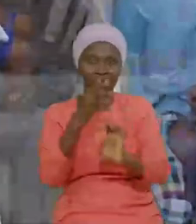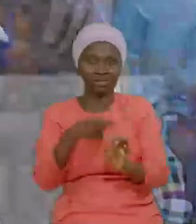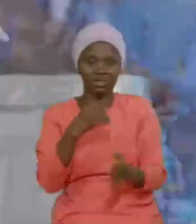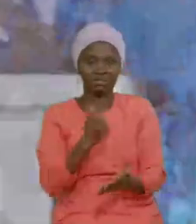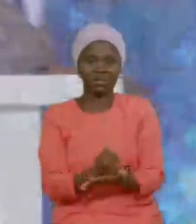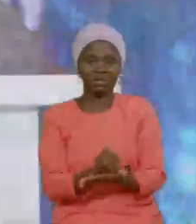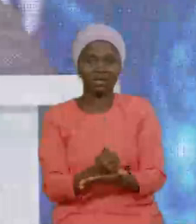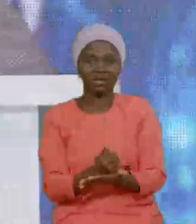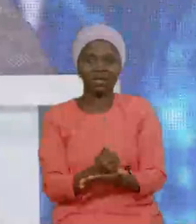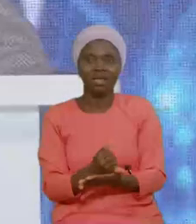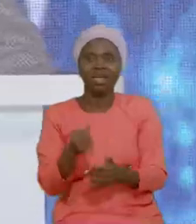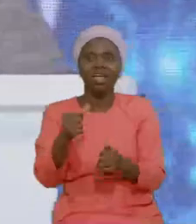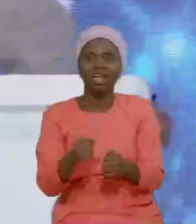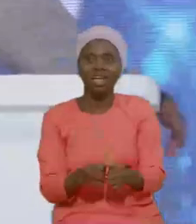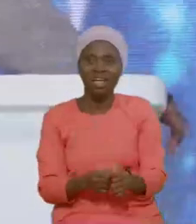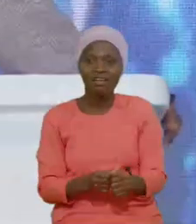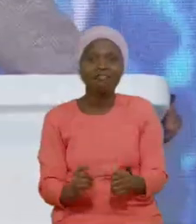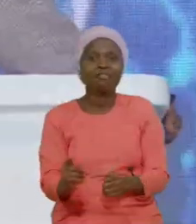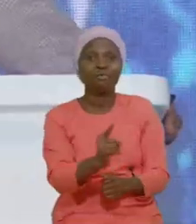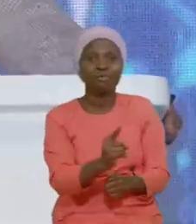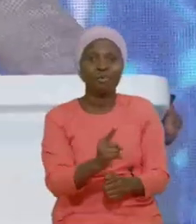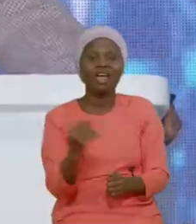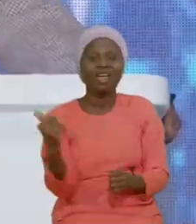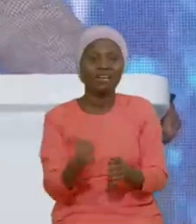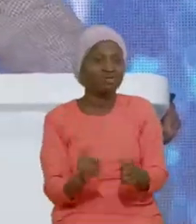La gloire va se poser sur l'œuvre de tes mains.